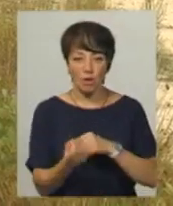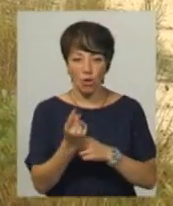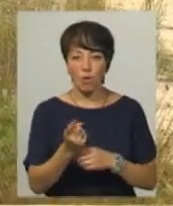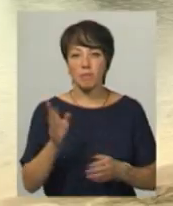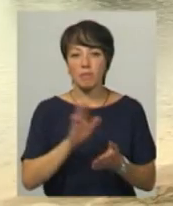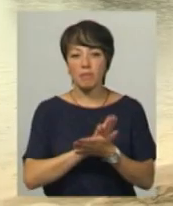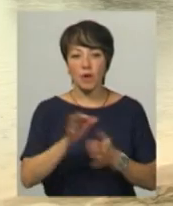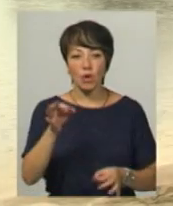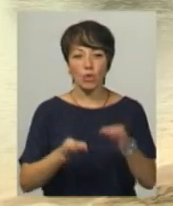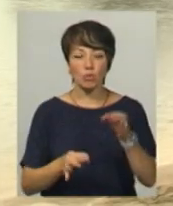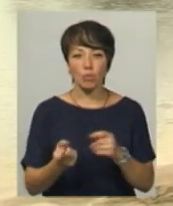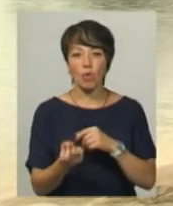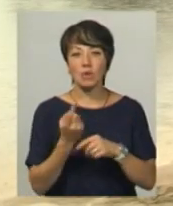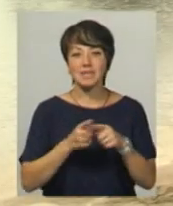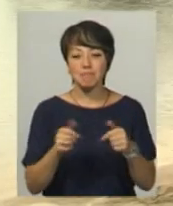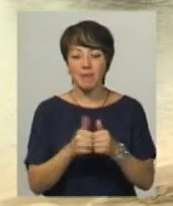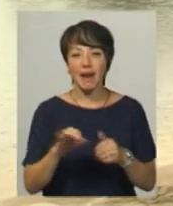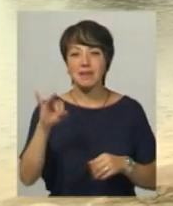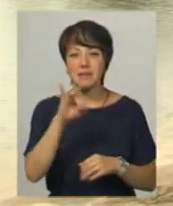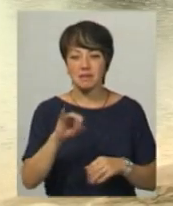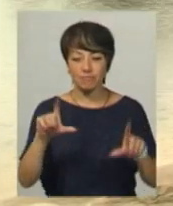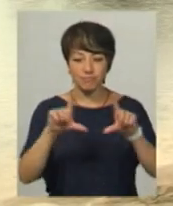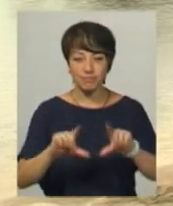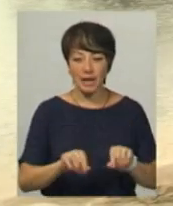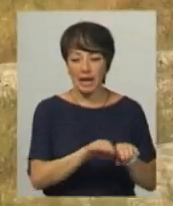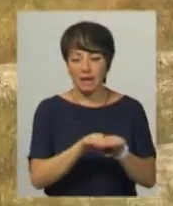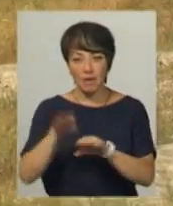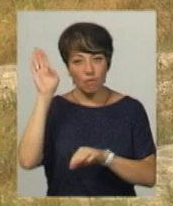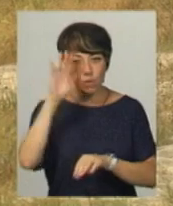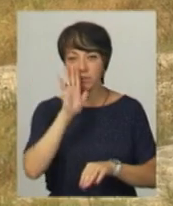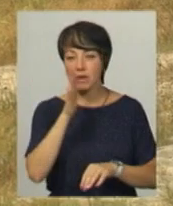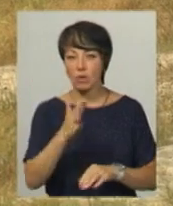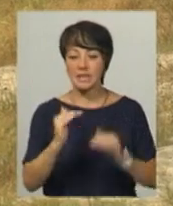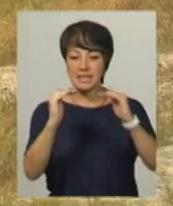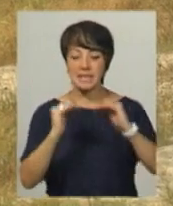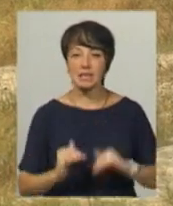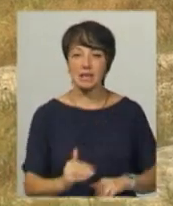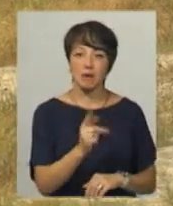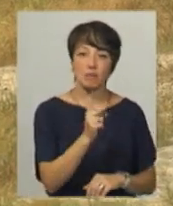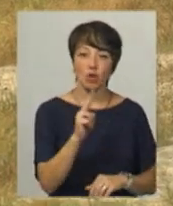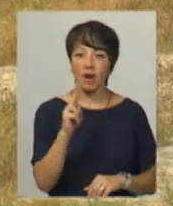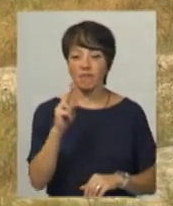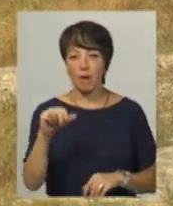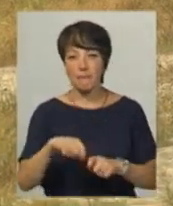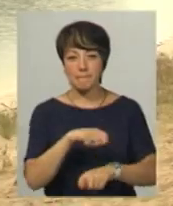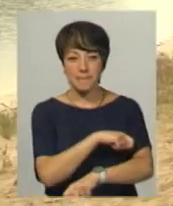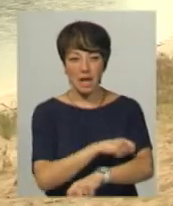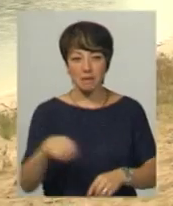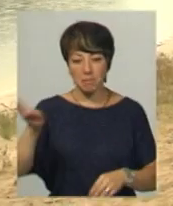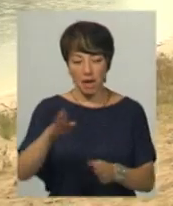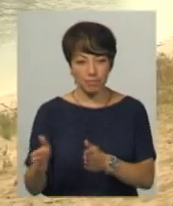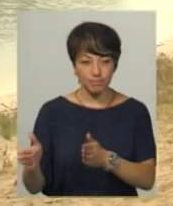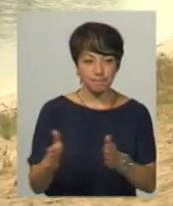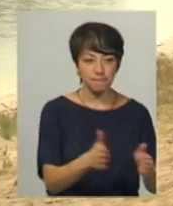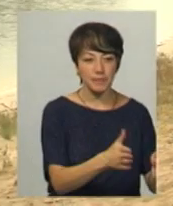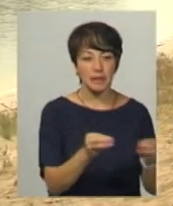– Святе озеро біля В'язяслава міліє. За останні 5 років рівень води в ньому знизився на 1,5-2 метри. Берегова лінія перемістилася майже на 10